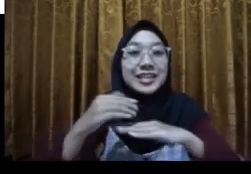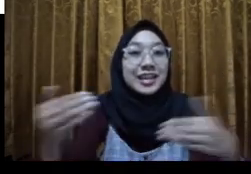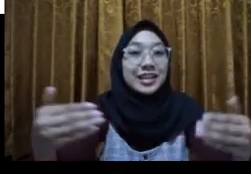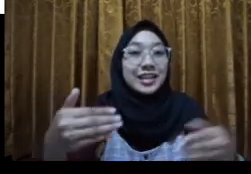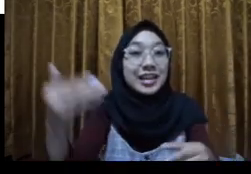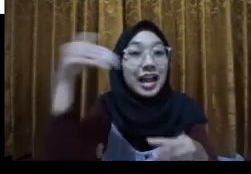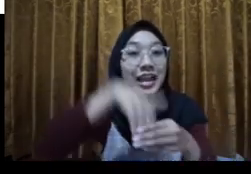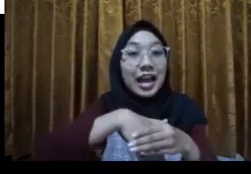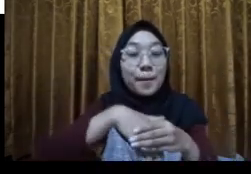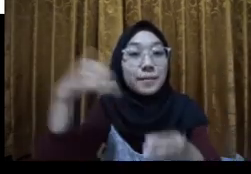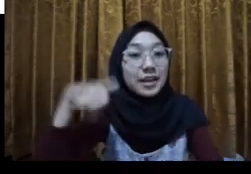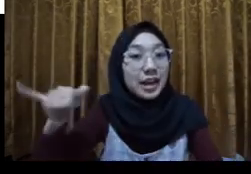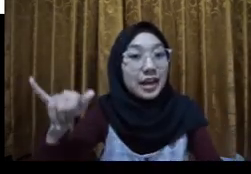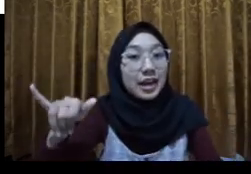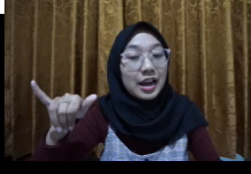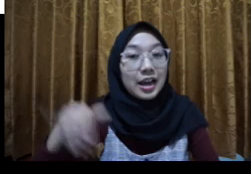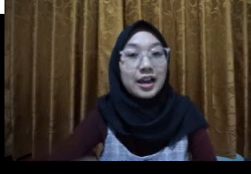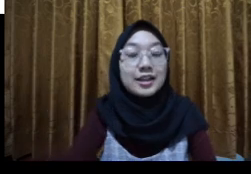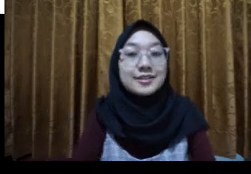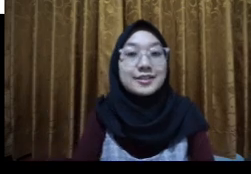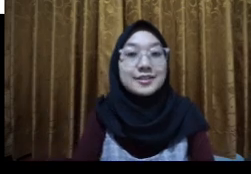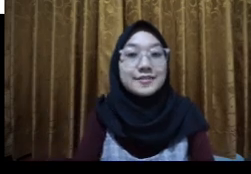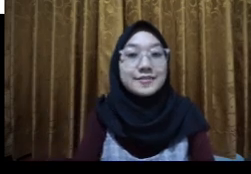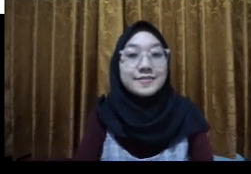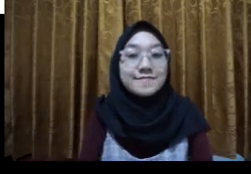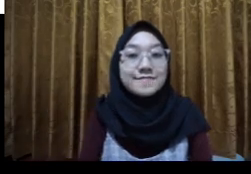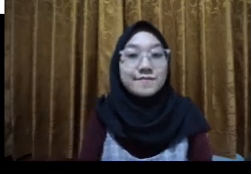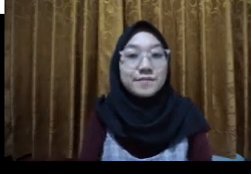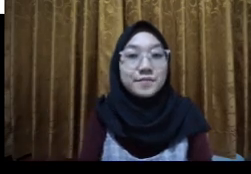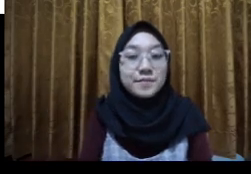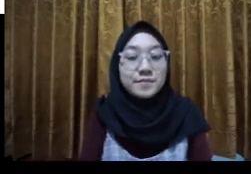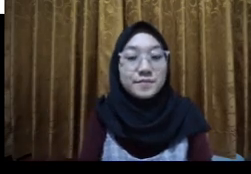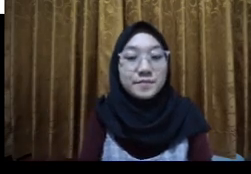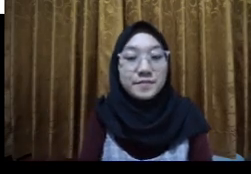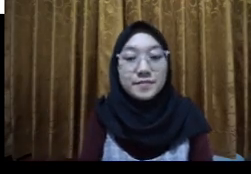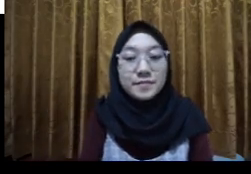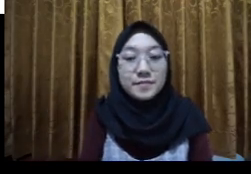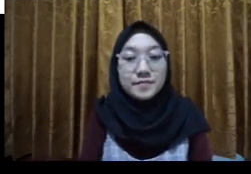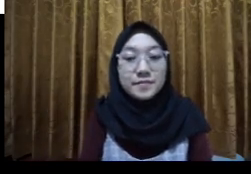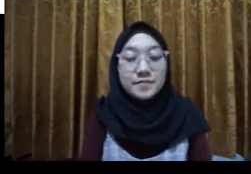merekomendasikan menggunakan Abivan Reader yang ada di video sebelumnya.